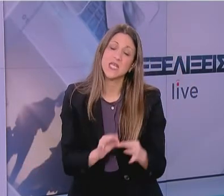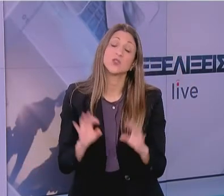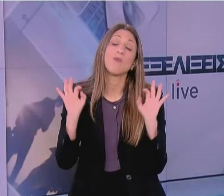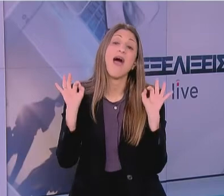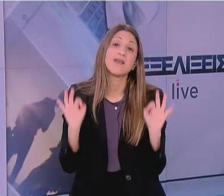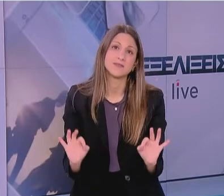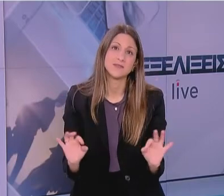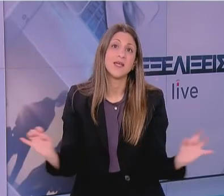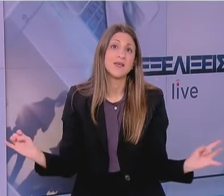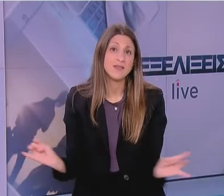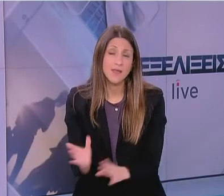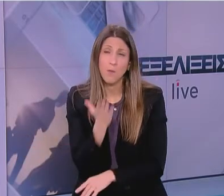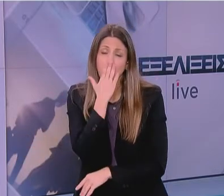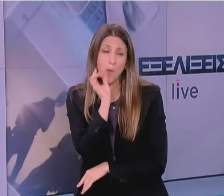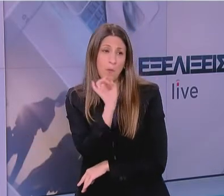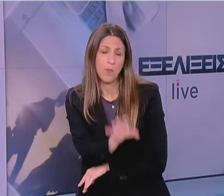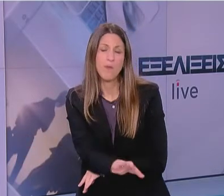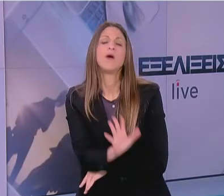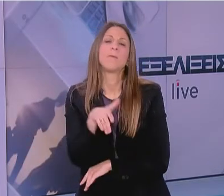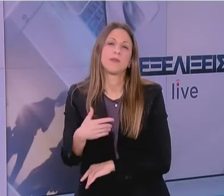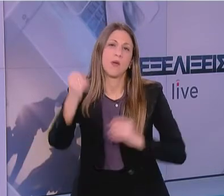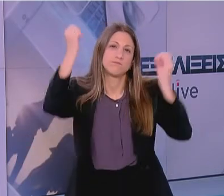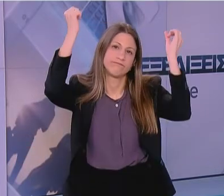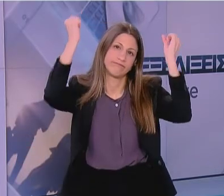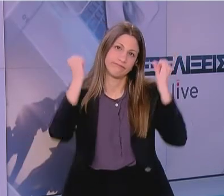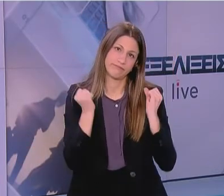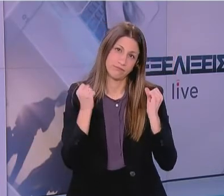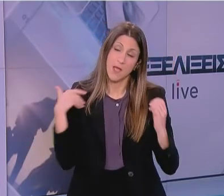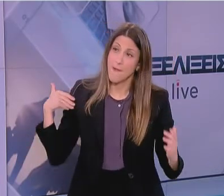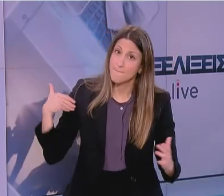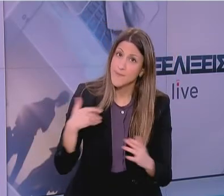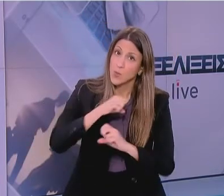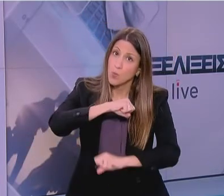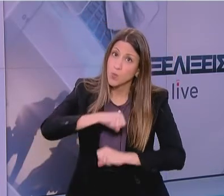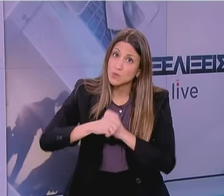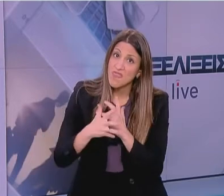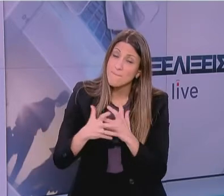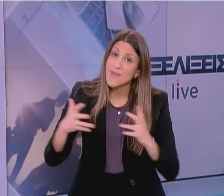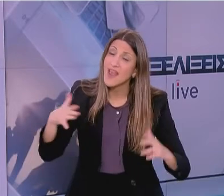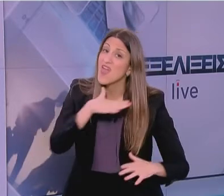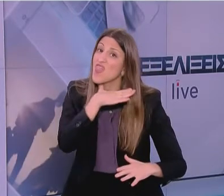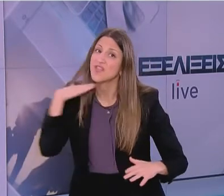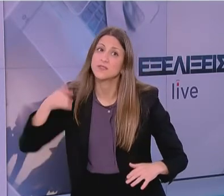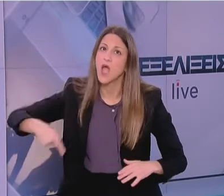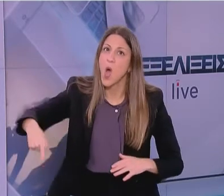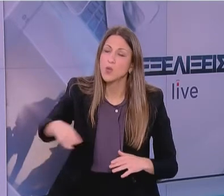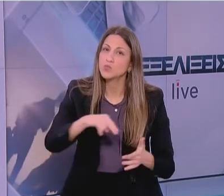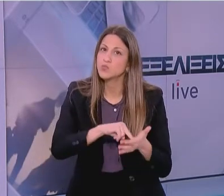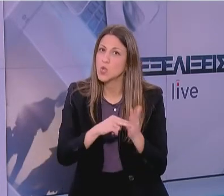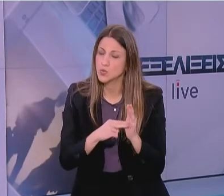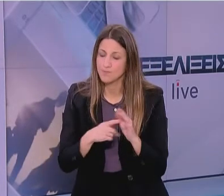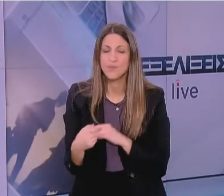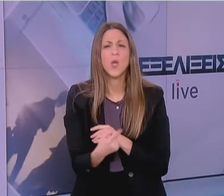θα το πληρώσουμε. Και αυτό θα αδικήσει τη μεγάλη προσπάθεια που έχουμε κάνει όλοι μαζί μέχρι σήμερα. Τον Απρίλιο τον έχουμε συνδέσει με το